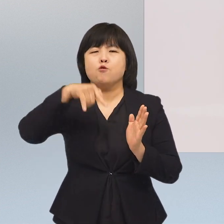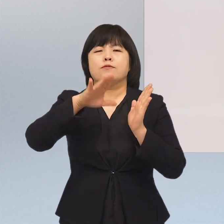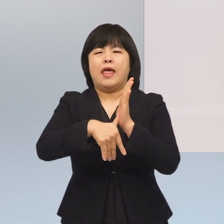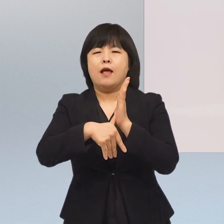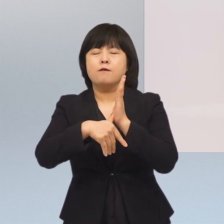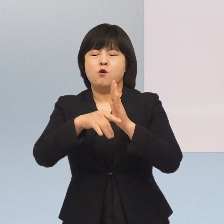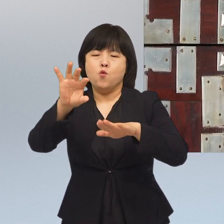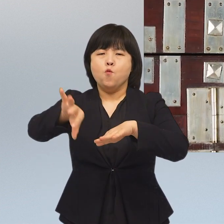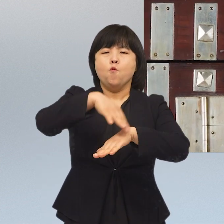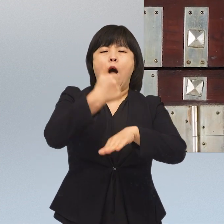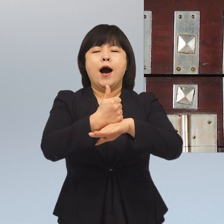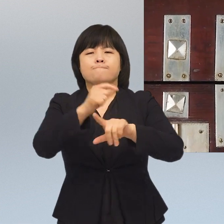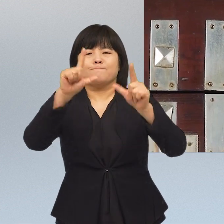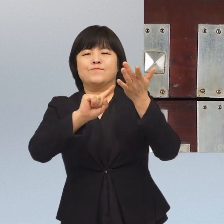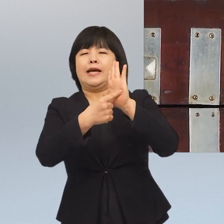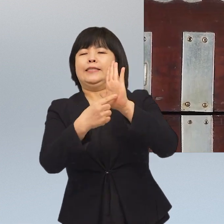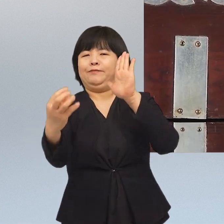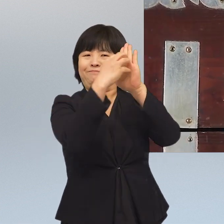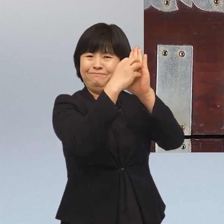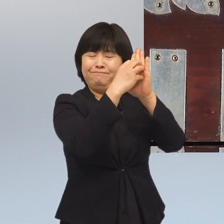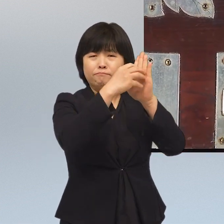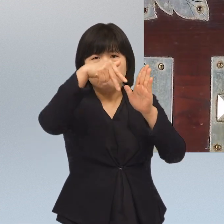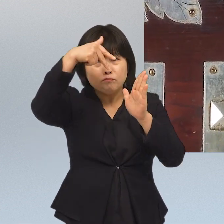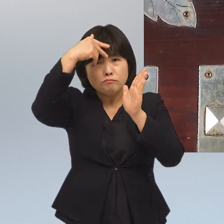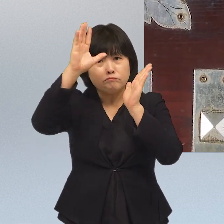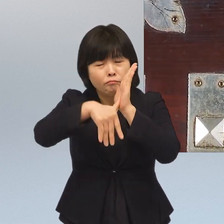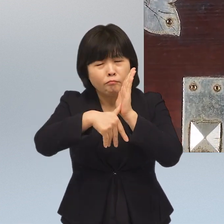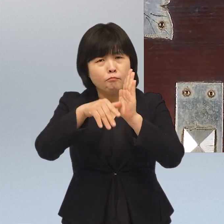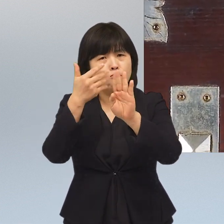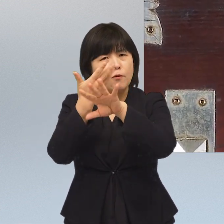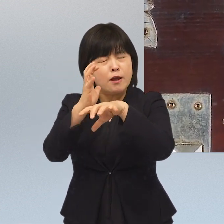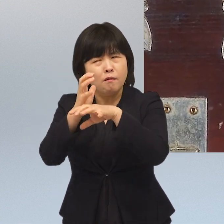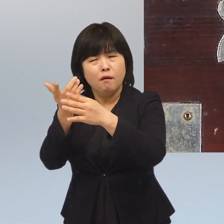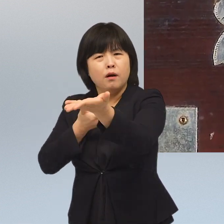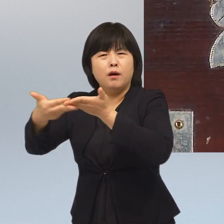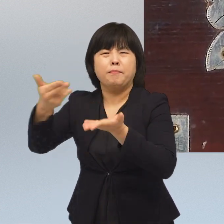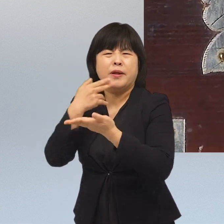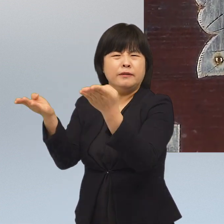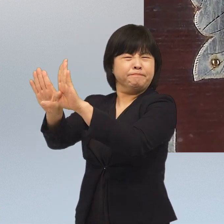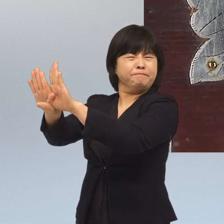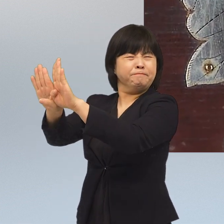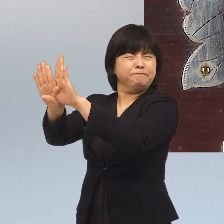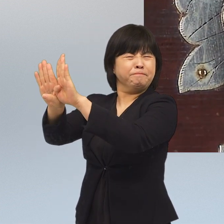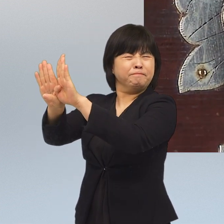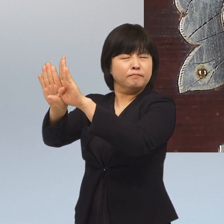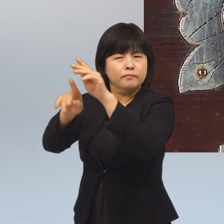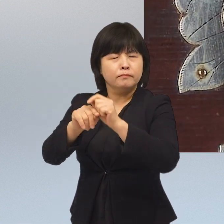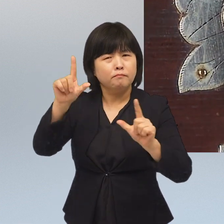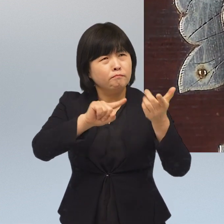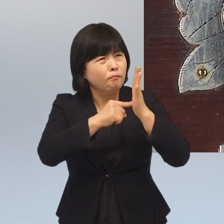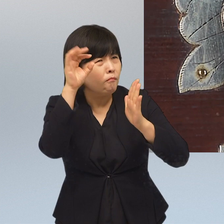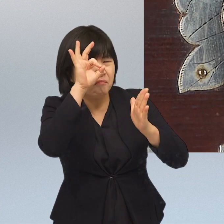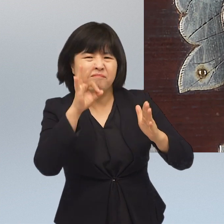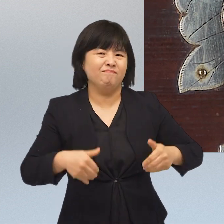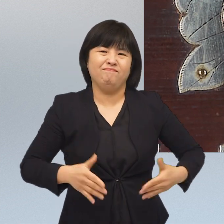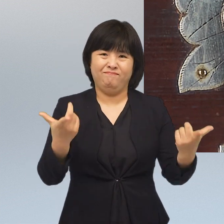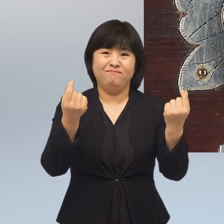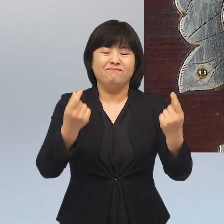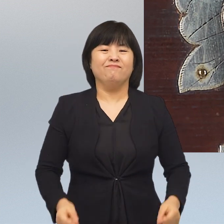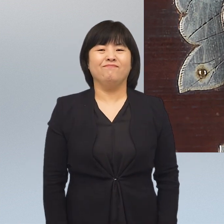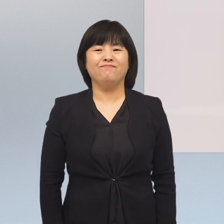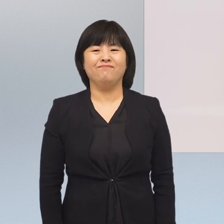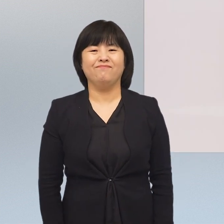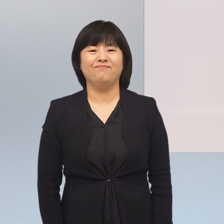그 대한제국식의 황실의 상징입니다. 그 당시 조선시대만 해도 외국과의 교류가 없었기 때문에 나라를 갖다 나타낼